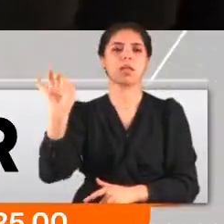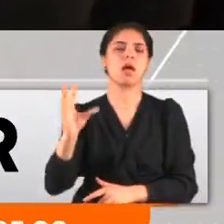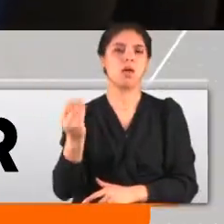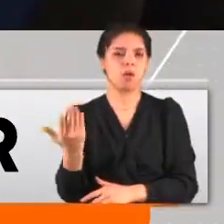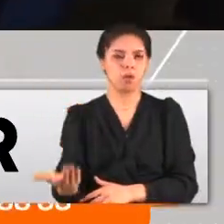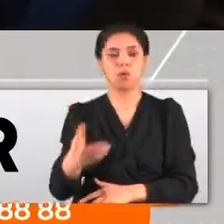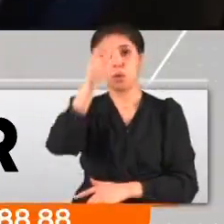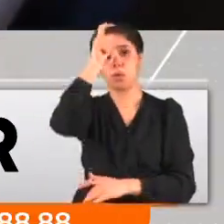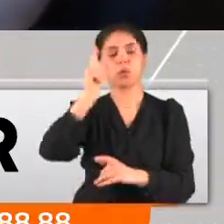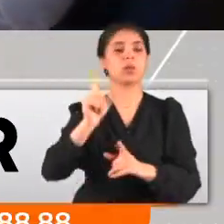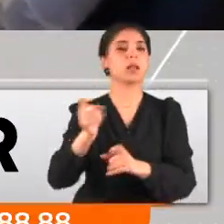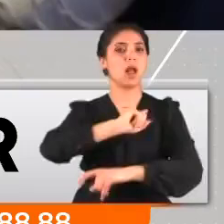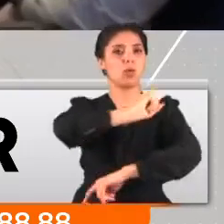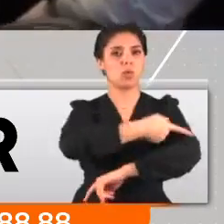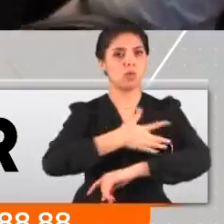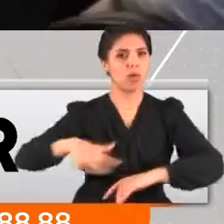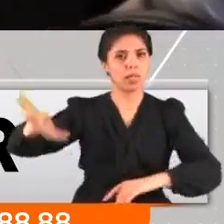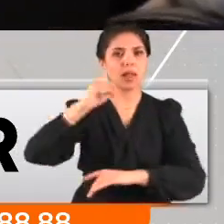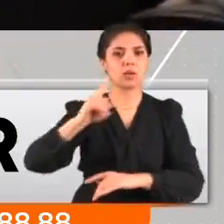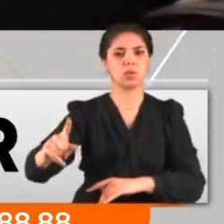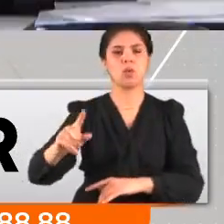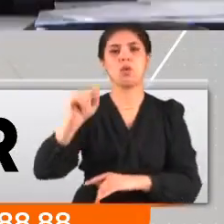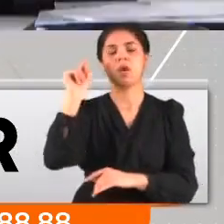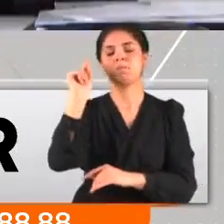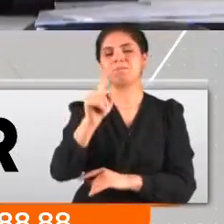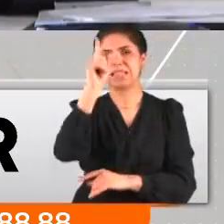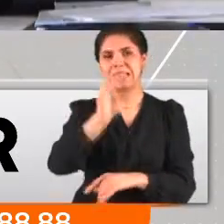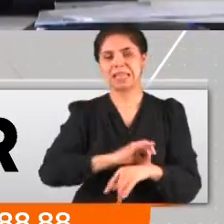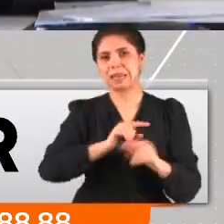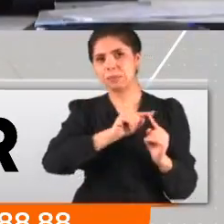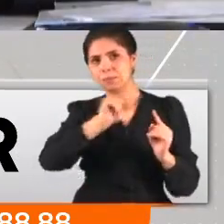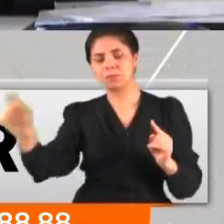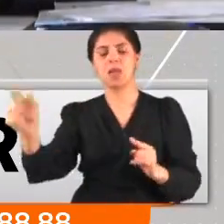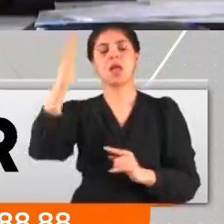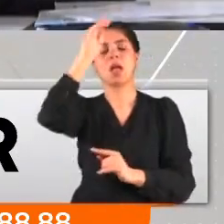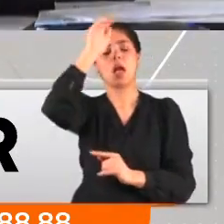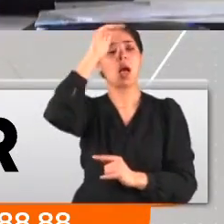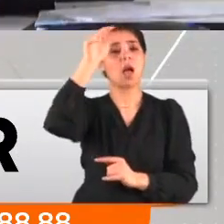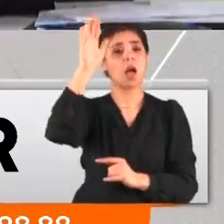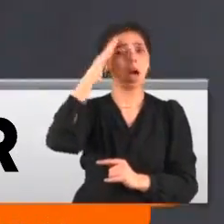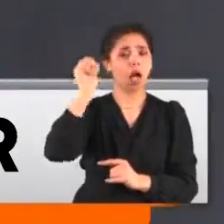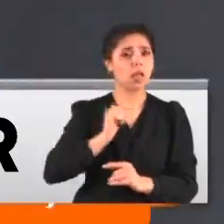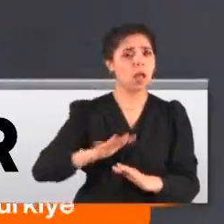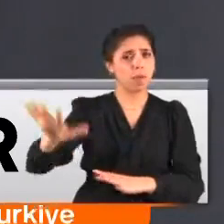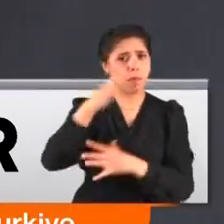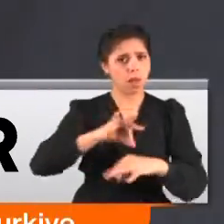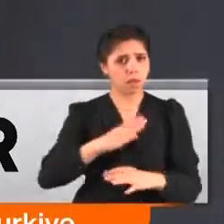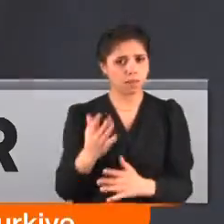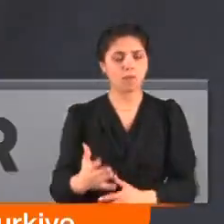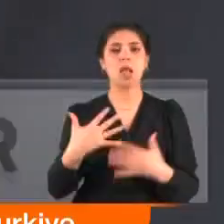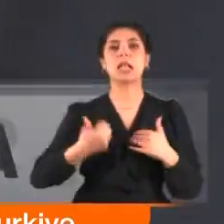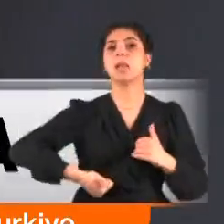Silahlı Kuvvetleri, Milli Savunma Bakanlığı unsurları arkadaşlar ilk andan itibaren askeriyle, siviliyle seferber oldu. Sağlık